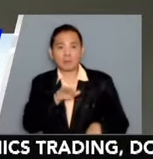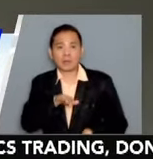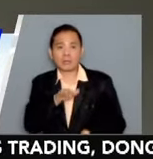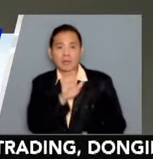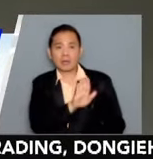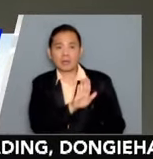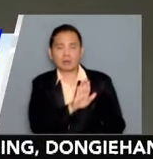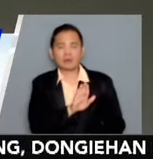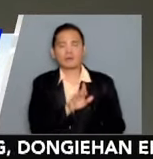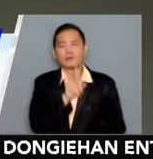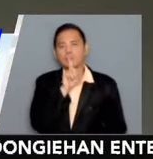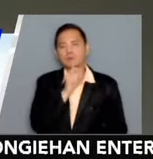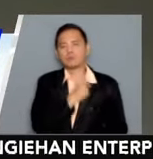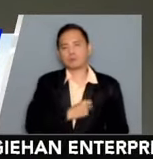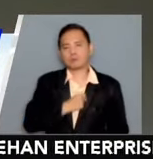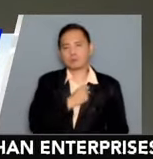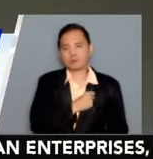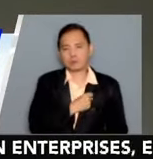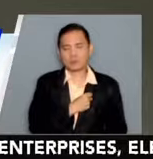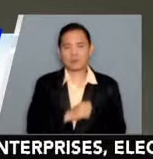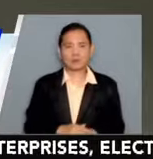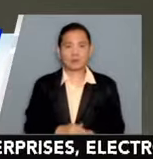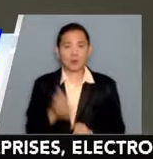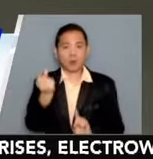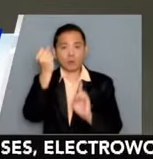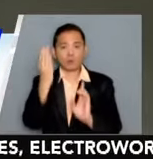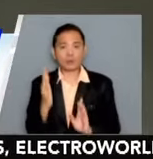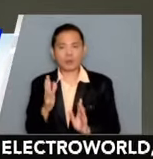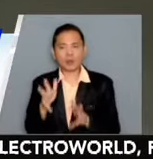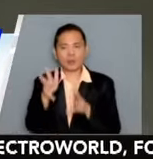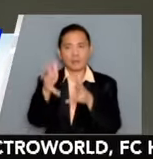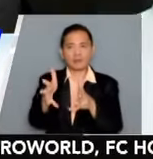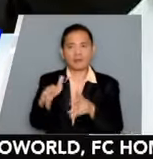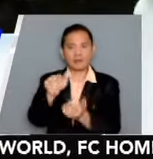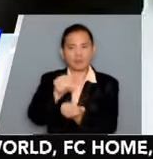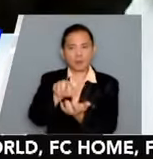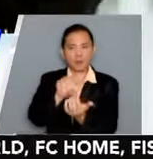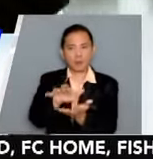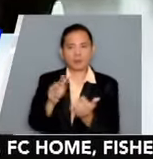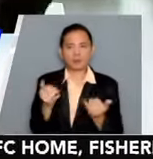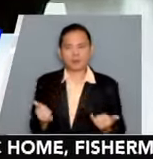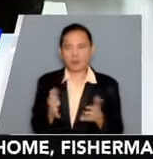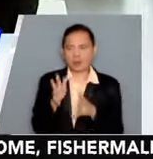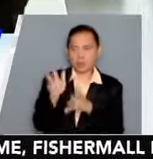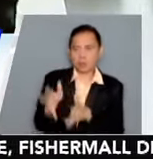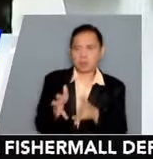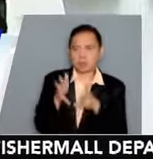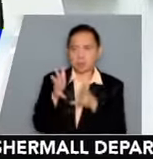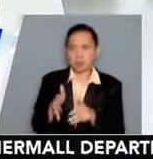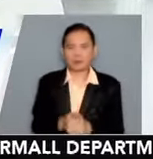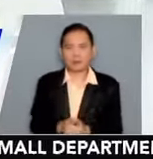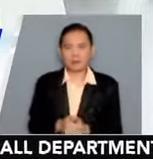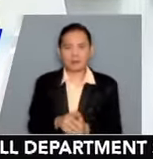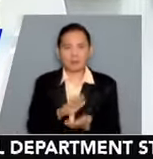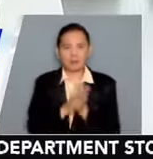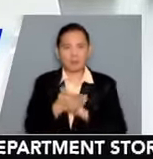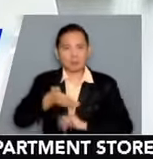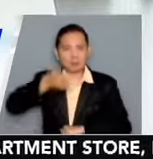napagalamang inabandonan na pala ng may-ari, kaya napabayaan. Bagong panganak daw ang aso kaya agresibo kapag